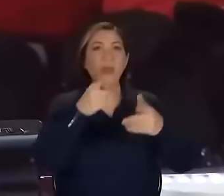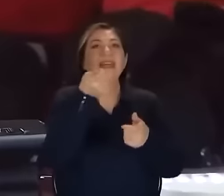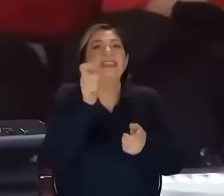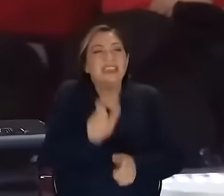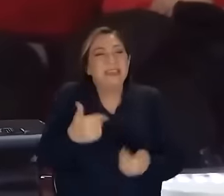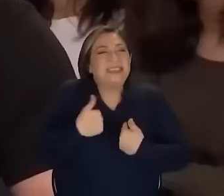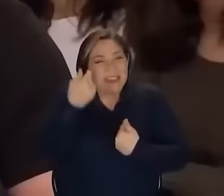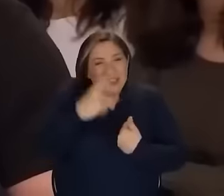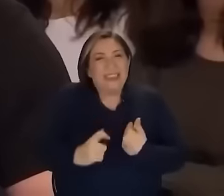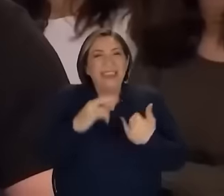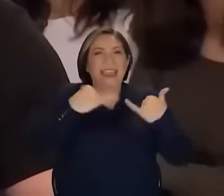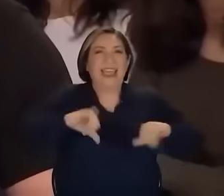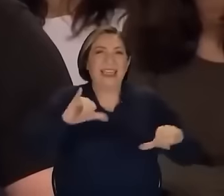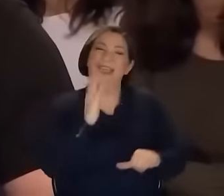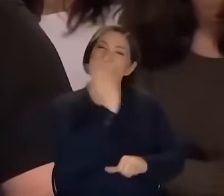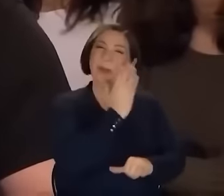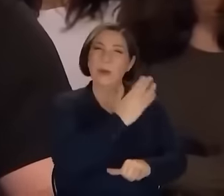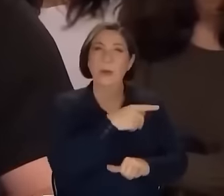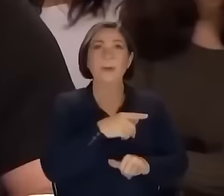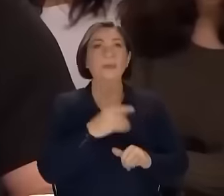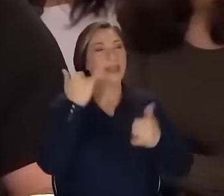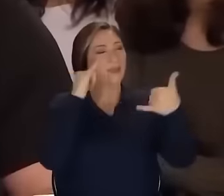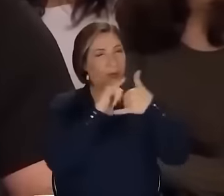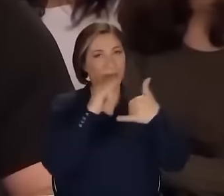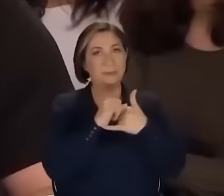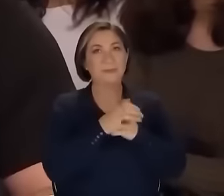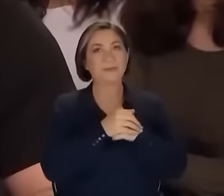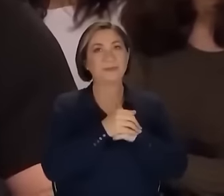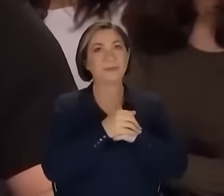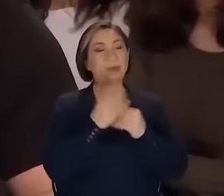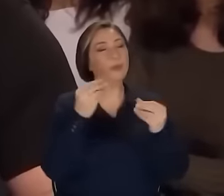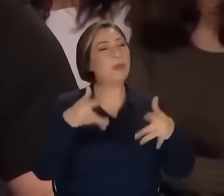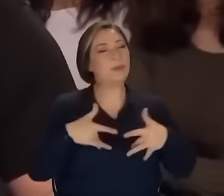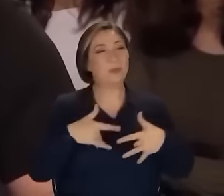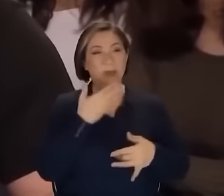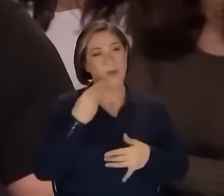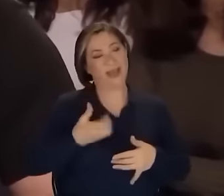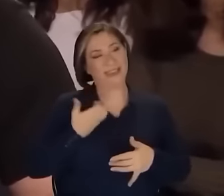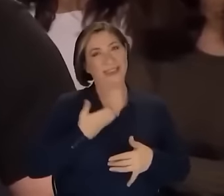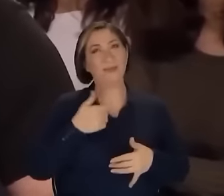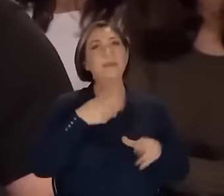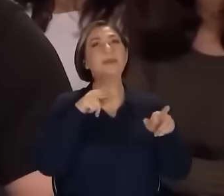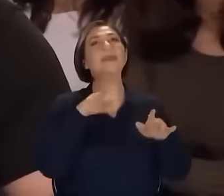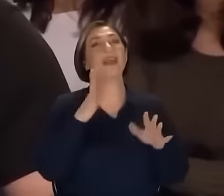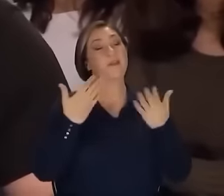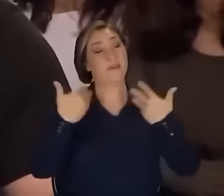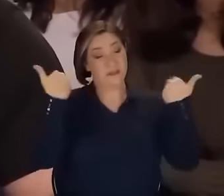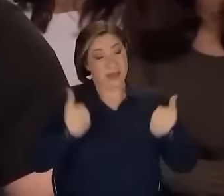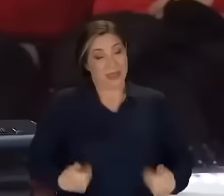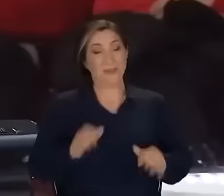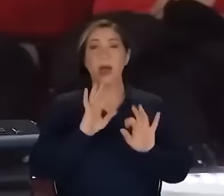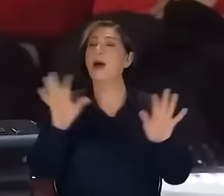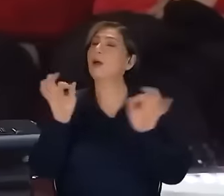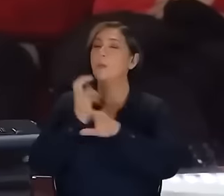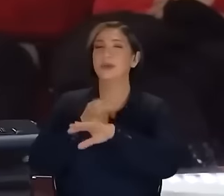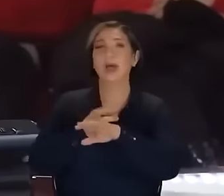değil ki onlar. Tabii, tatile gidiyor. Yani çok memnunum, çok yakışıklı bir çocuk, benim gibi değil. Fiziği çok iyi.